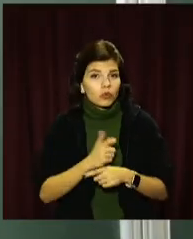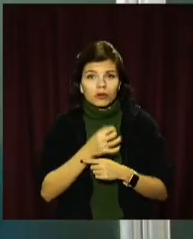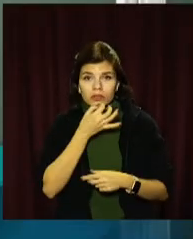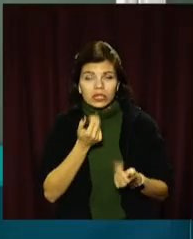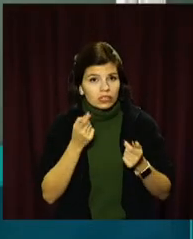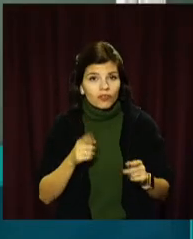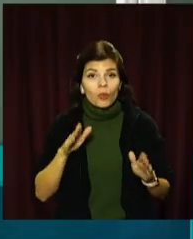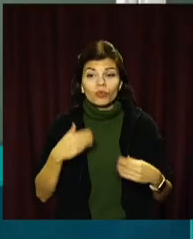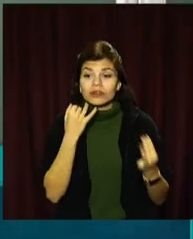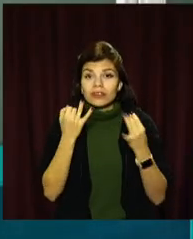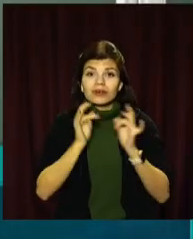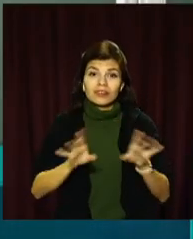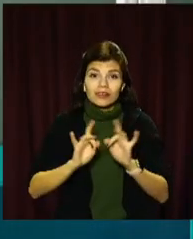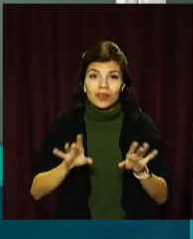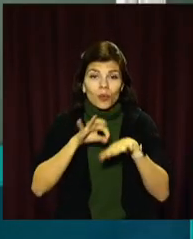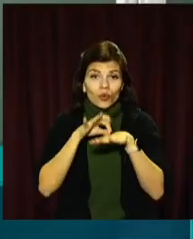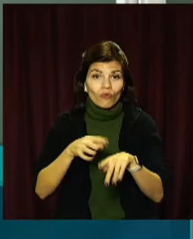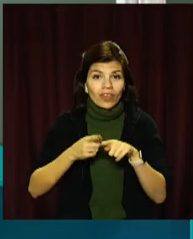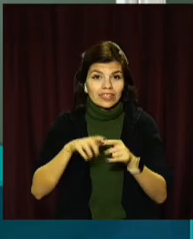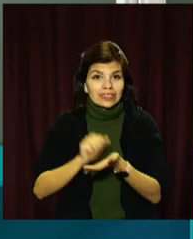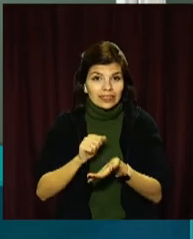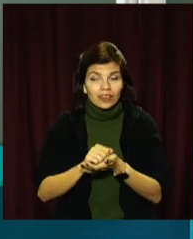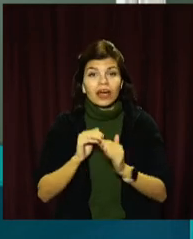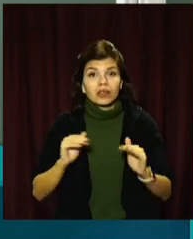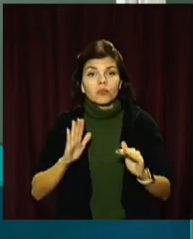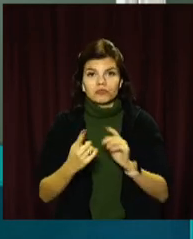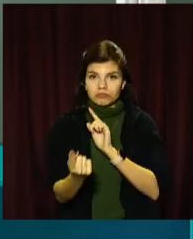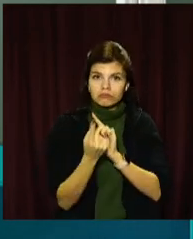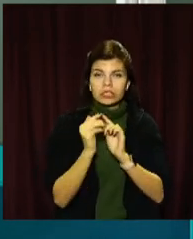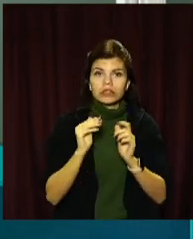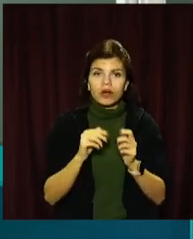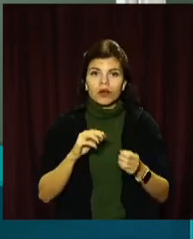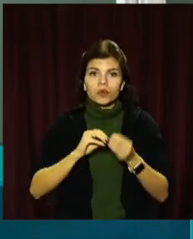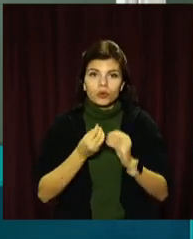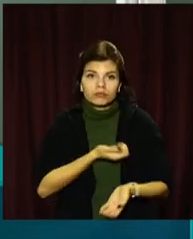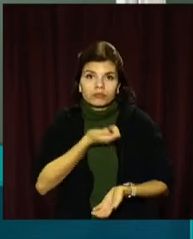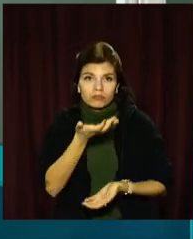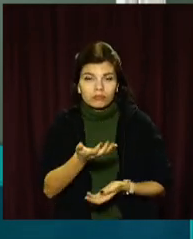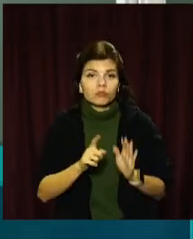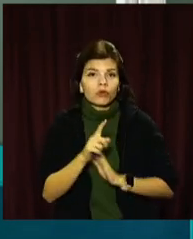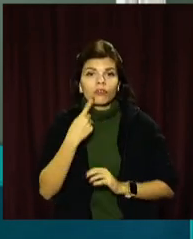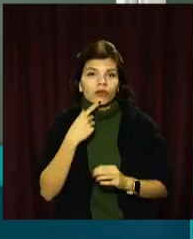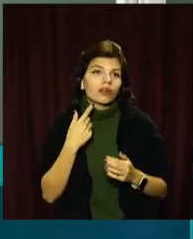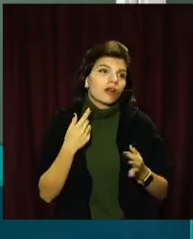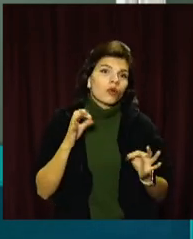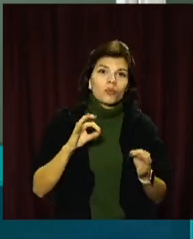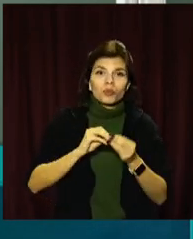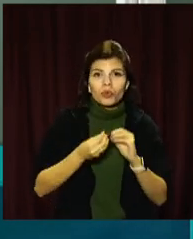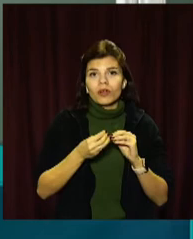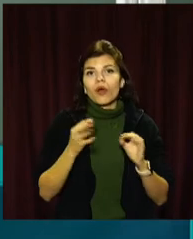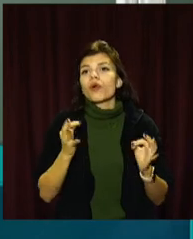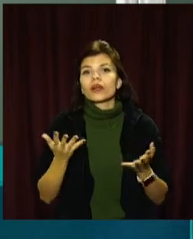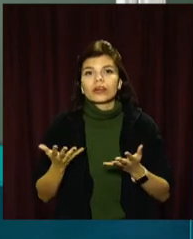дійсно після проведення цих занять діти підходять, діти відкриваються, вони починають казати про проблеми,